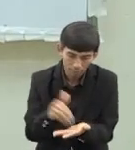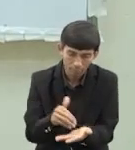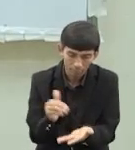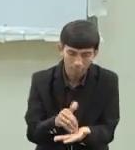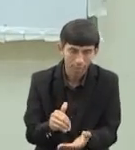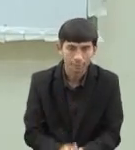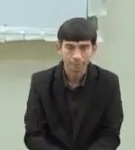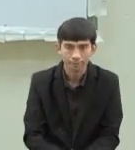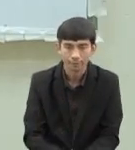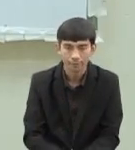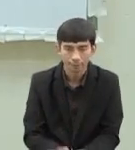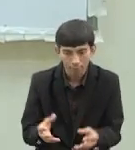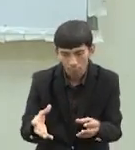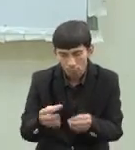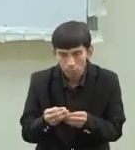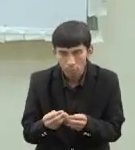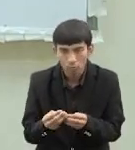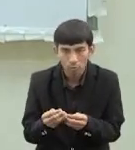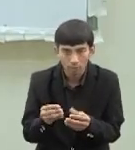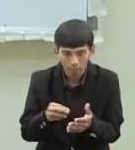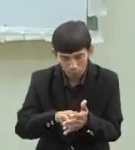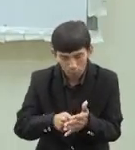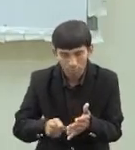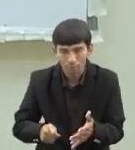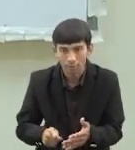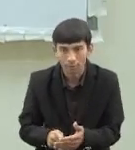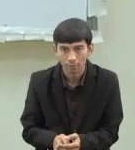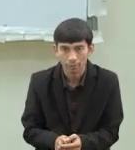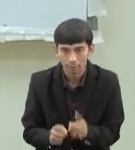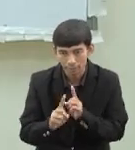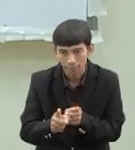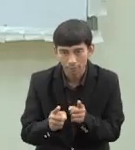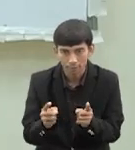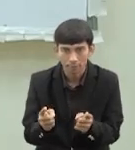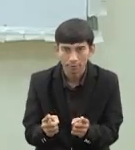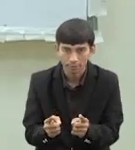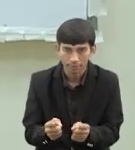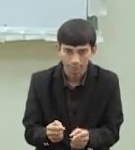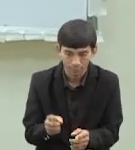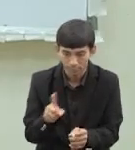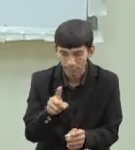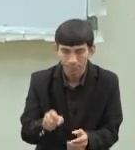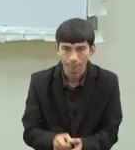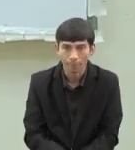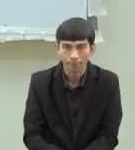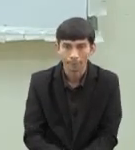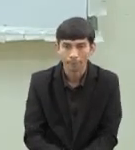khlâm xa thế xâm rạp ca nè chùm lái khlâm xa chói tọ chùm mùi nâng xùm nú á con chà